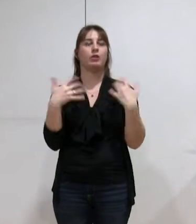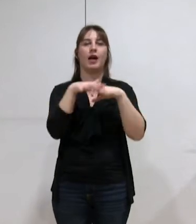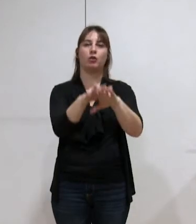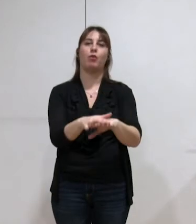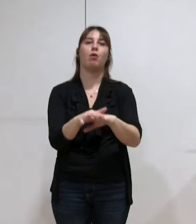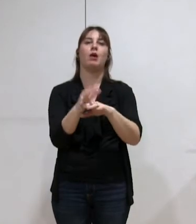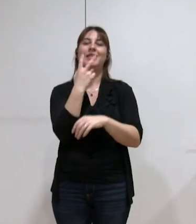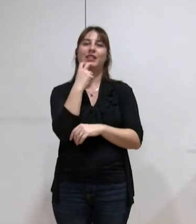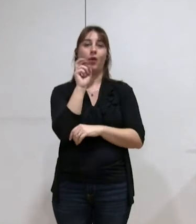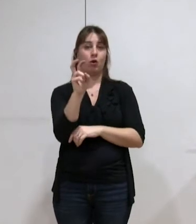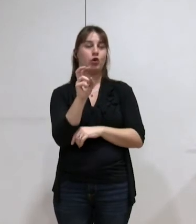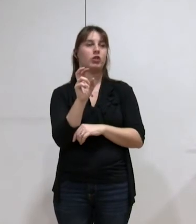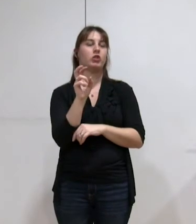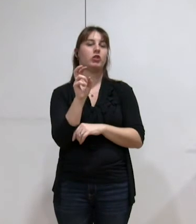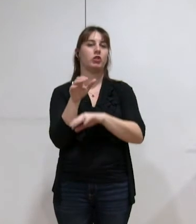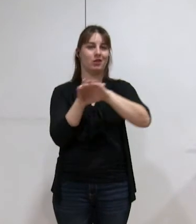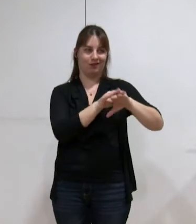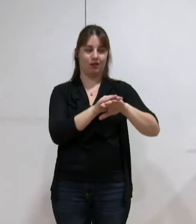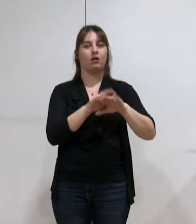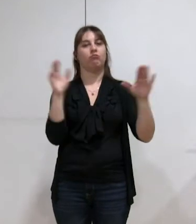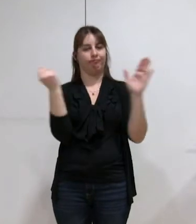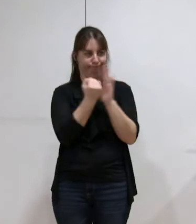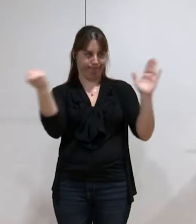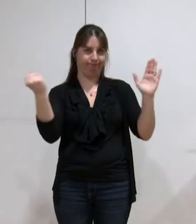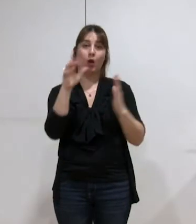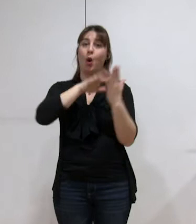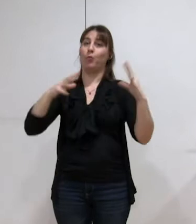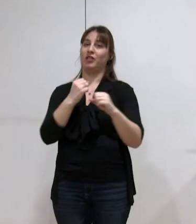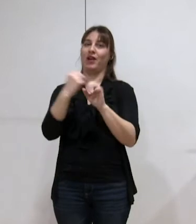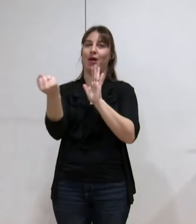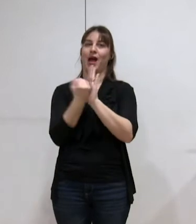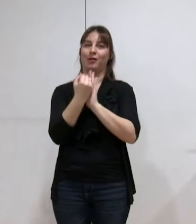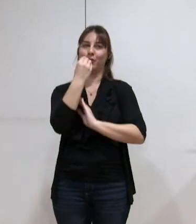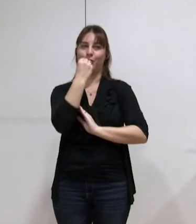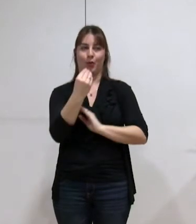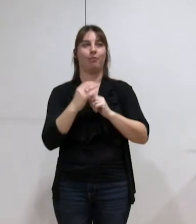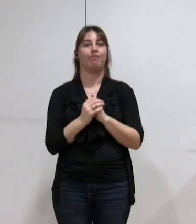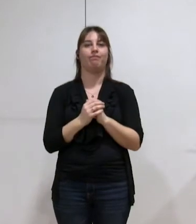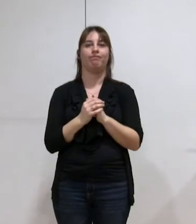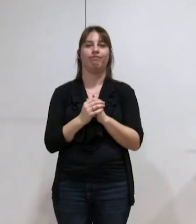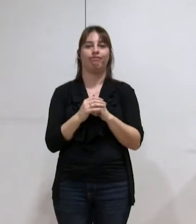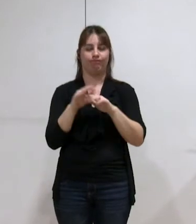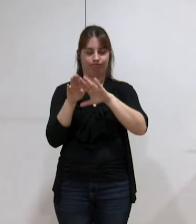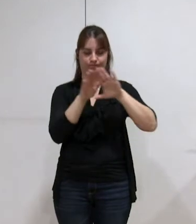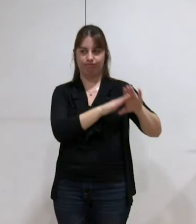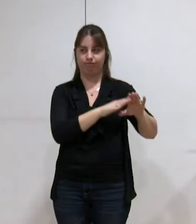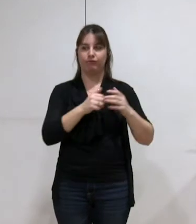gauche et des écologistes. Le procès verbal est donc adopté. Et nous passons à la